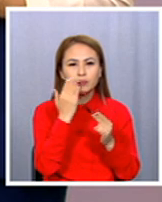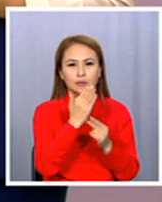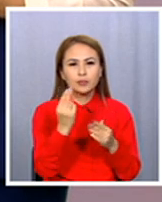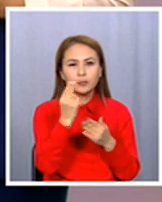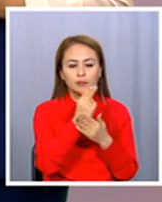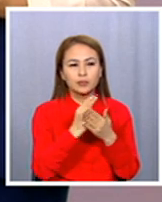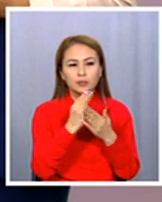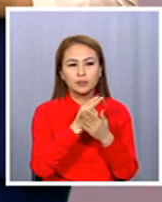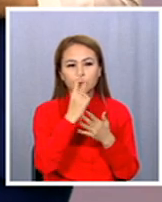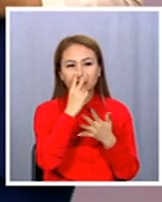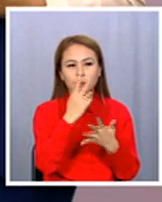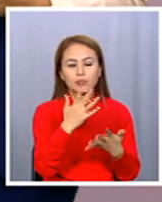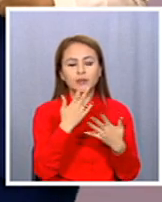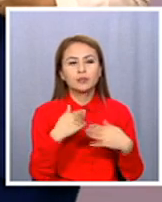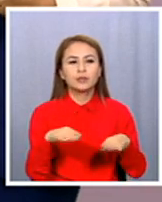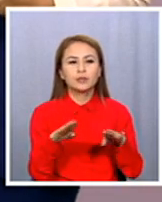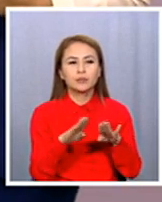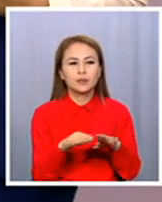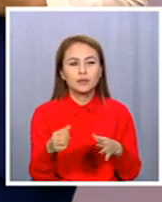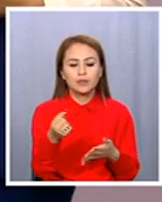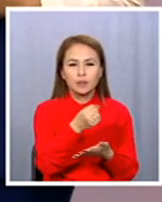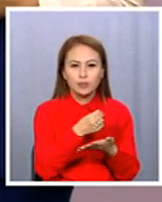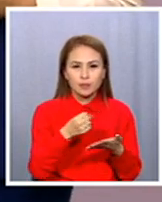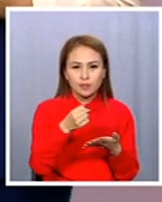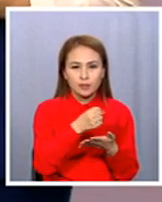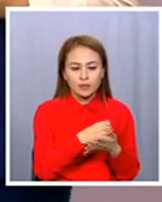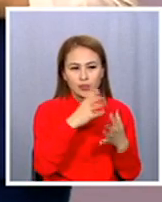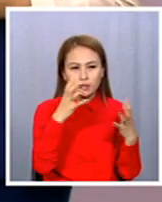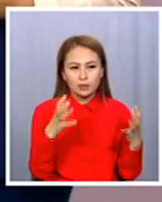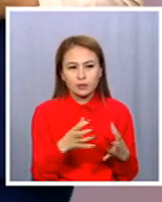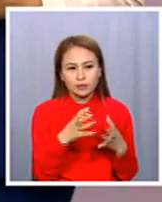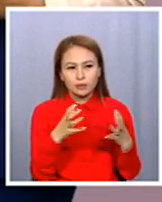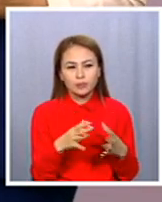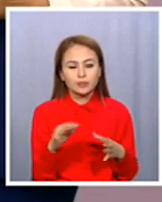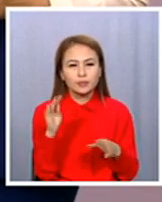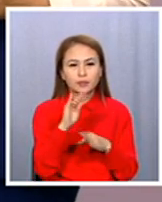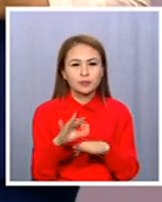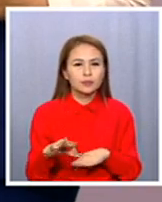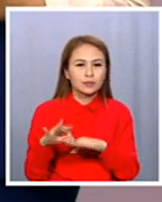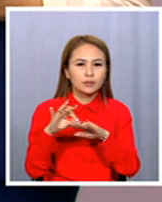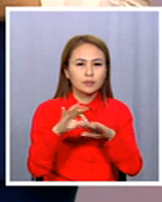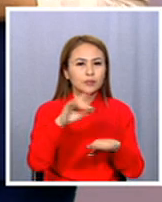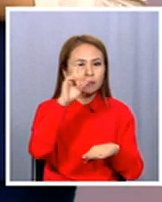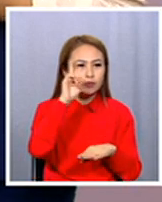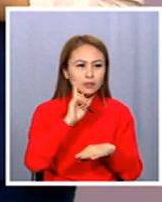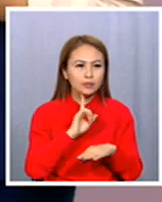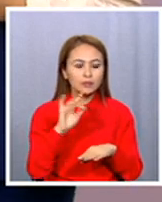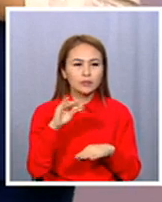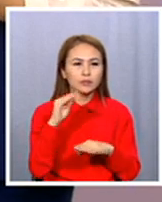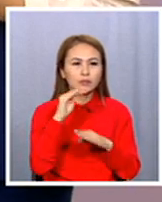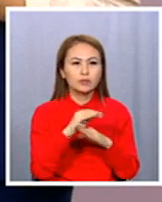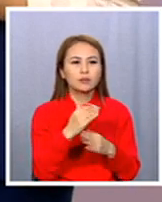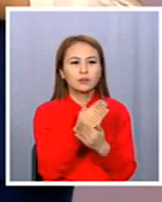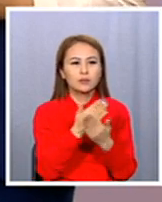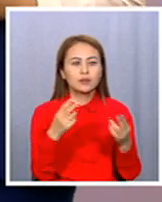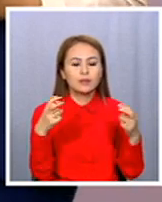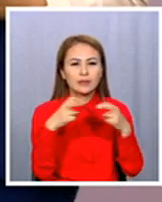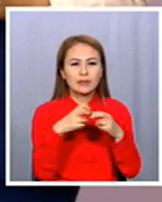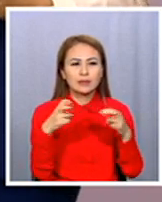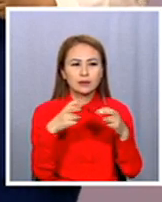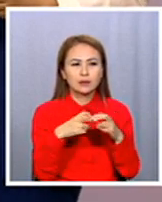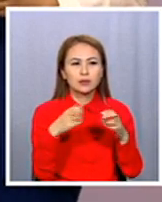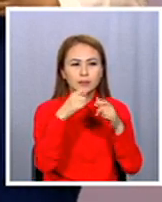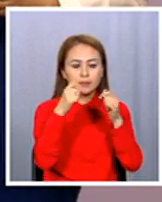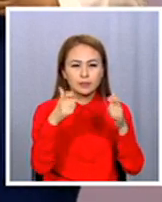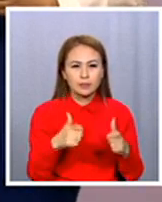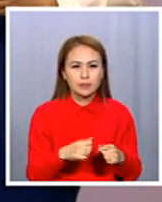көріп отырсыңдар. Олар сықпа құтыға сақталады, алып жүруге ыңғайлы және олар резенкелі